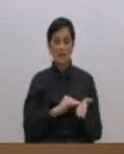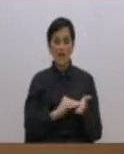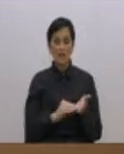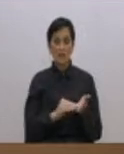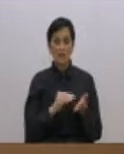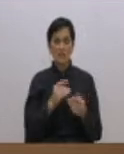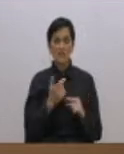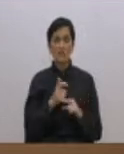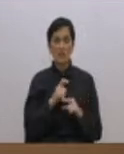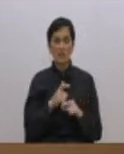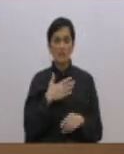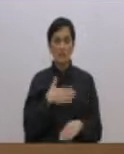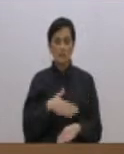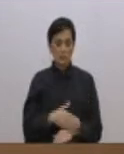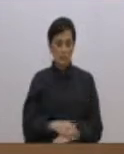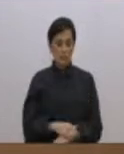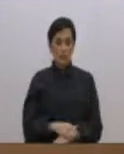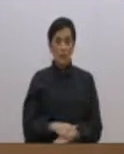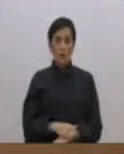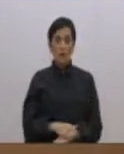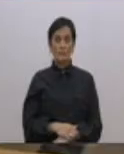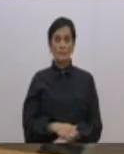ძალიან სასიამოვნო.